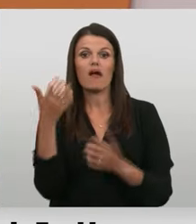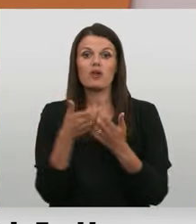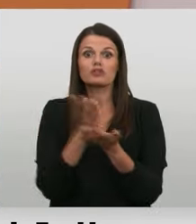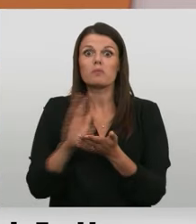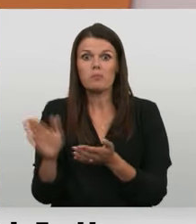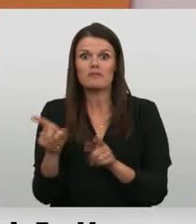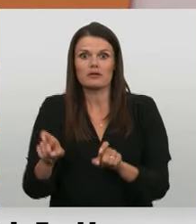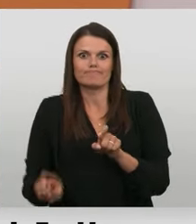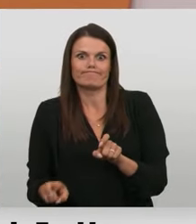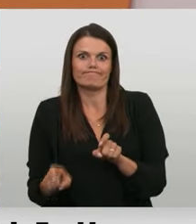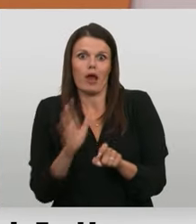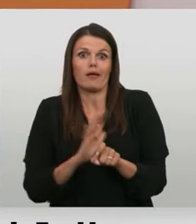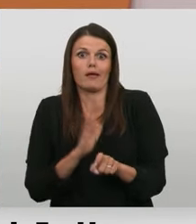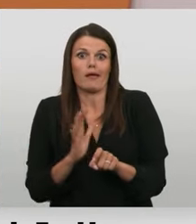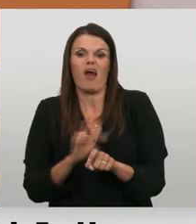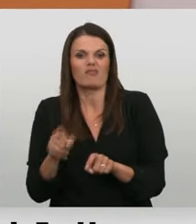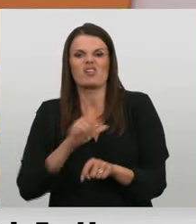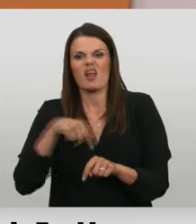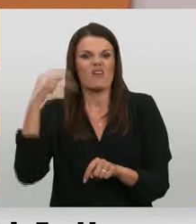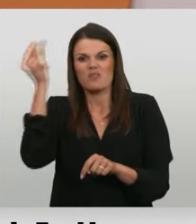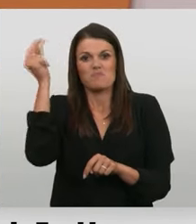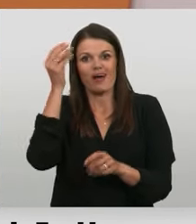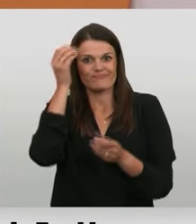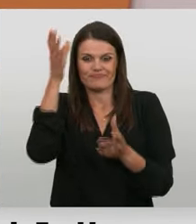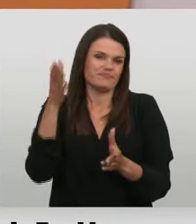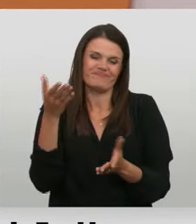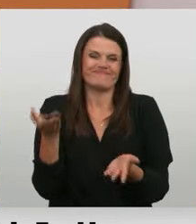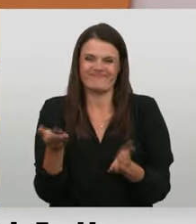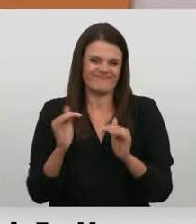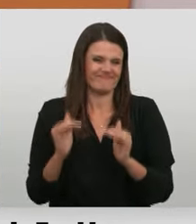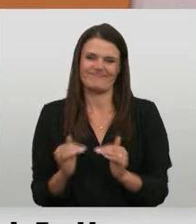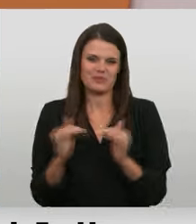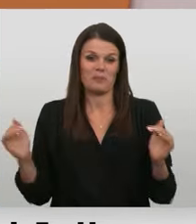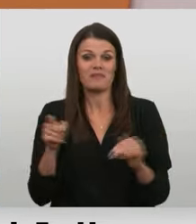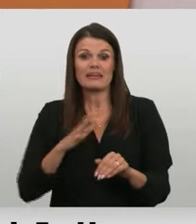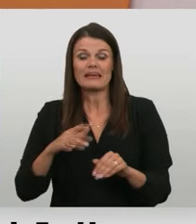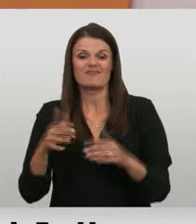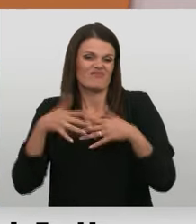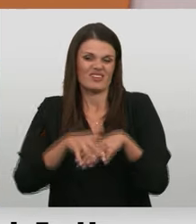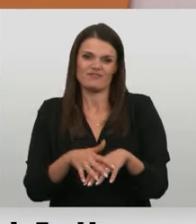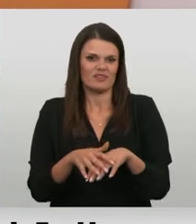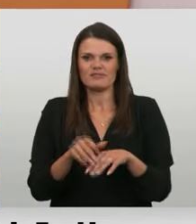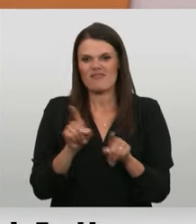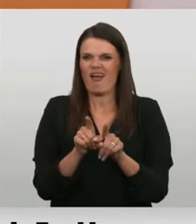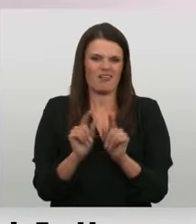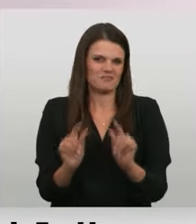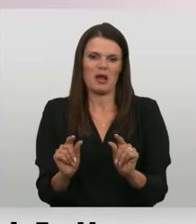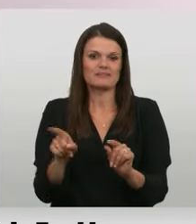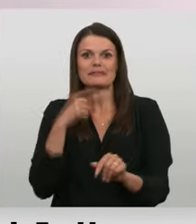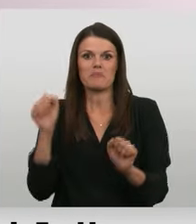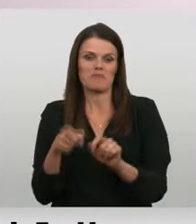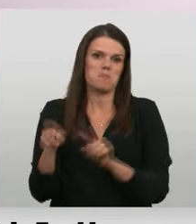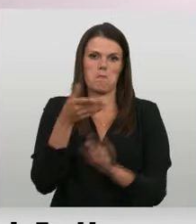atgriežos, viņi tagad sēž uz koferiem un viņu latviešu valodas prasmes ir ļoti zems un arī tā integrācija sabiedrībā ir zemāka.